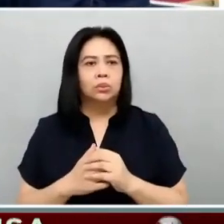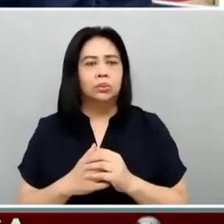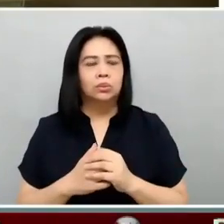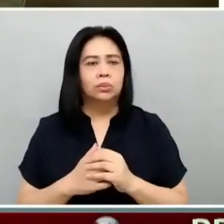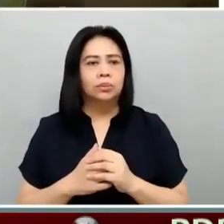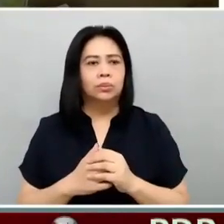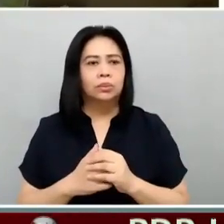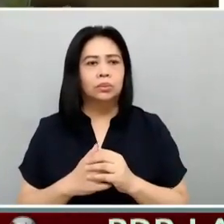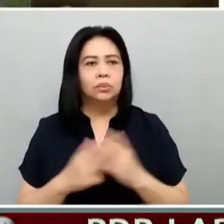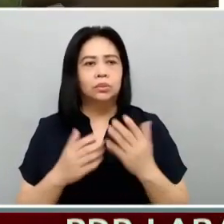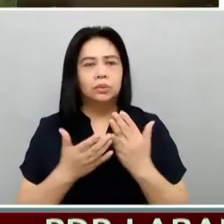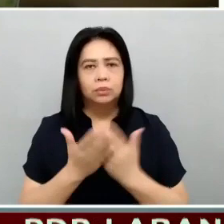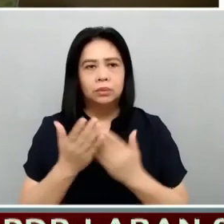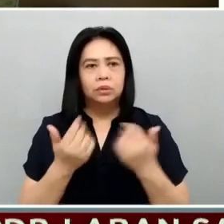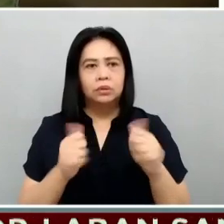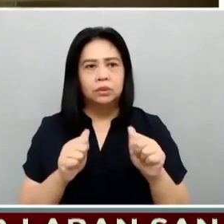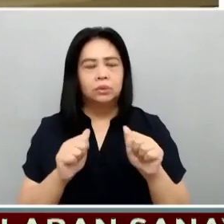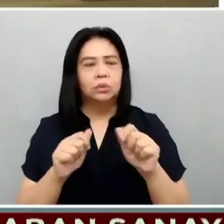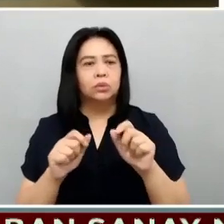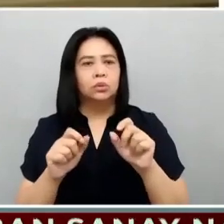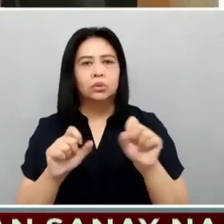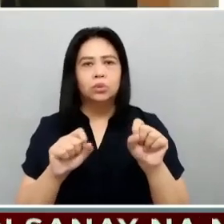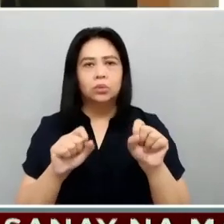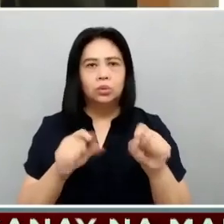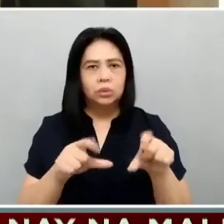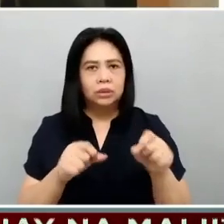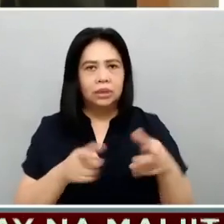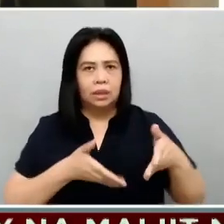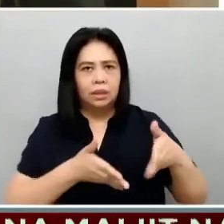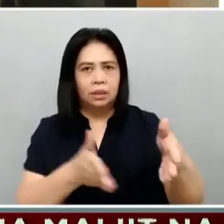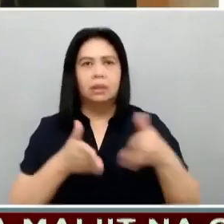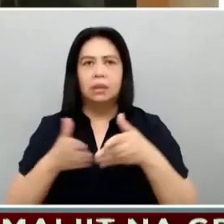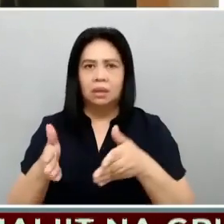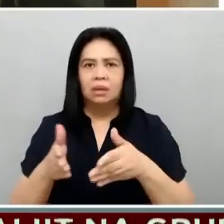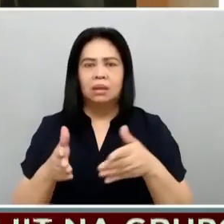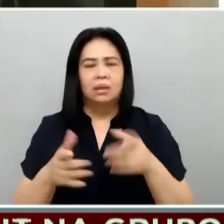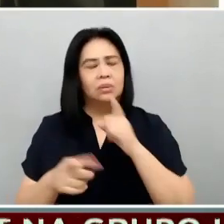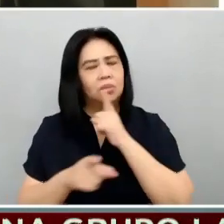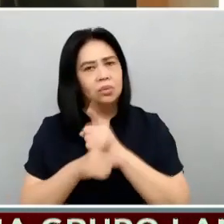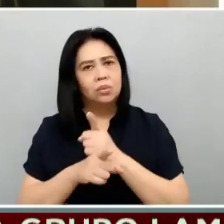sell on sidewalk. Yeah,